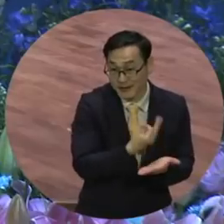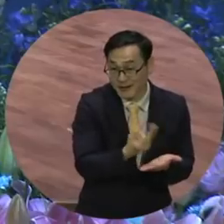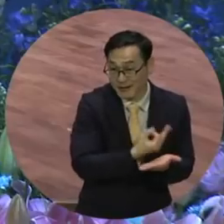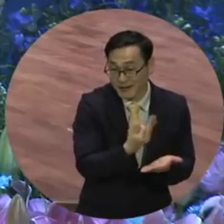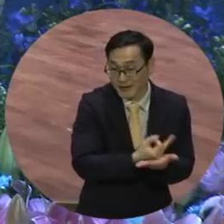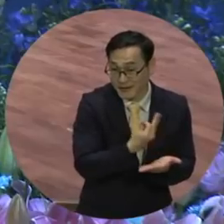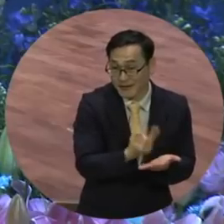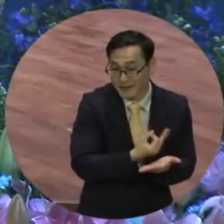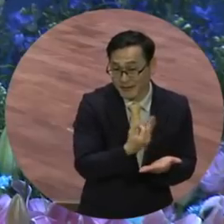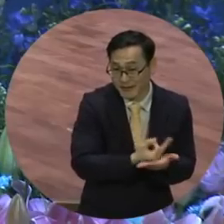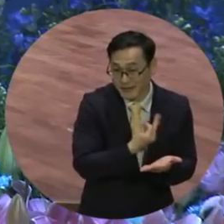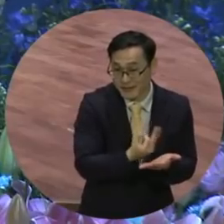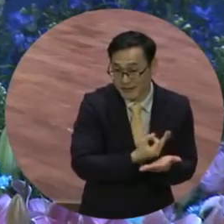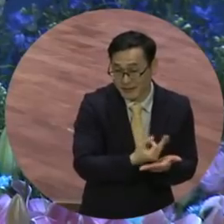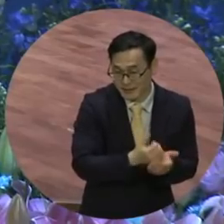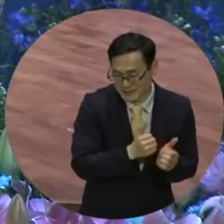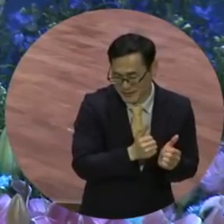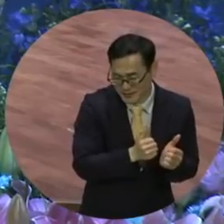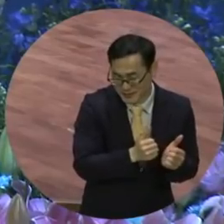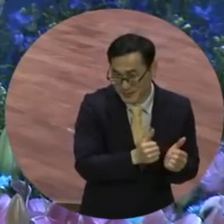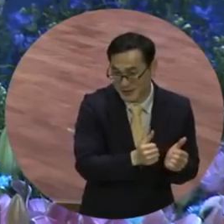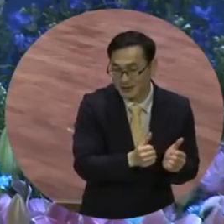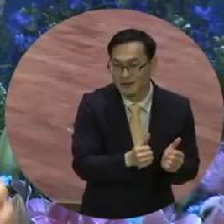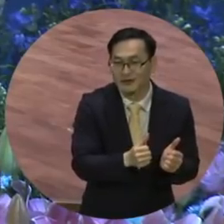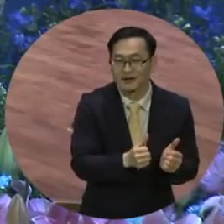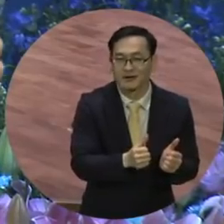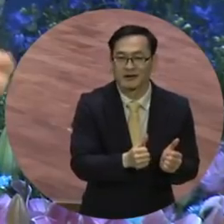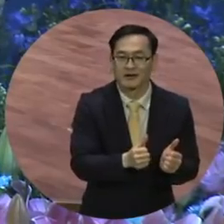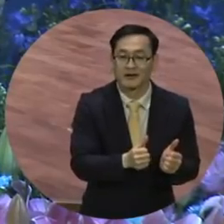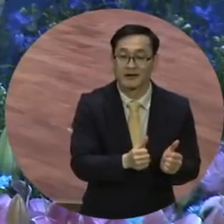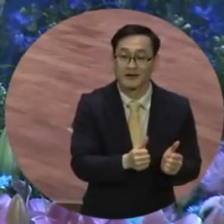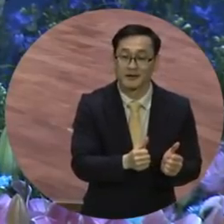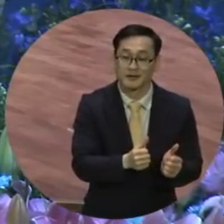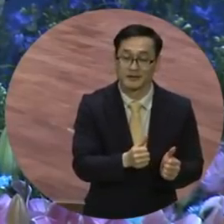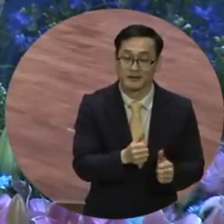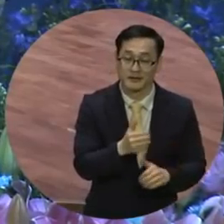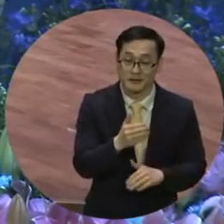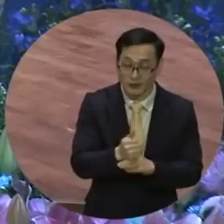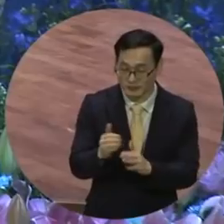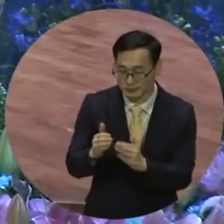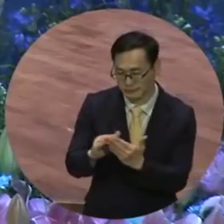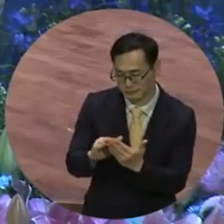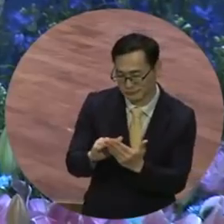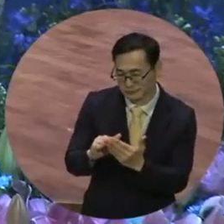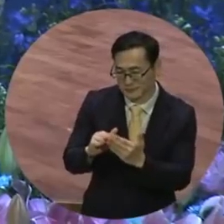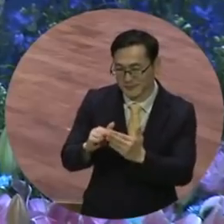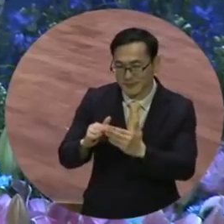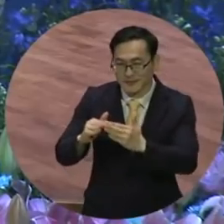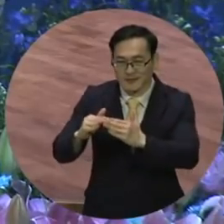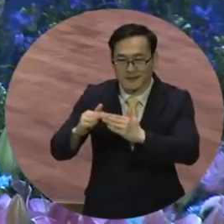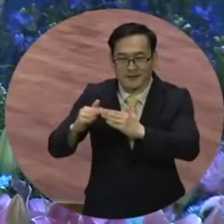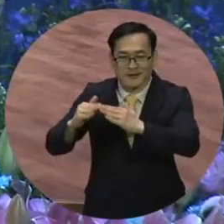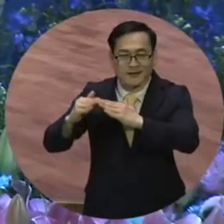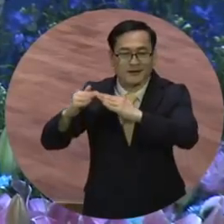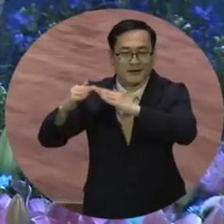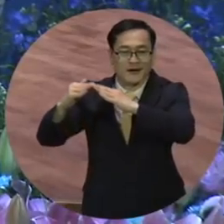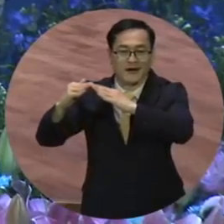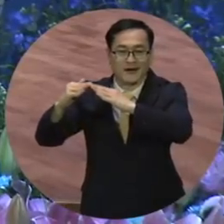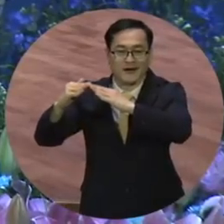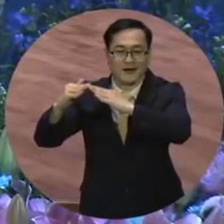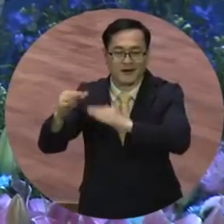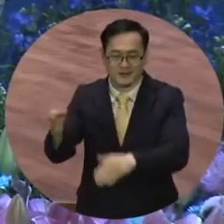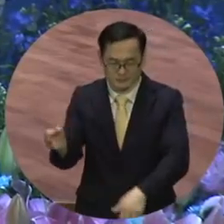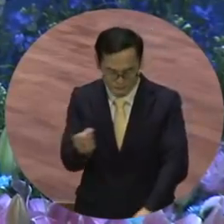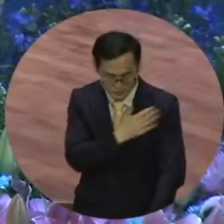그런데 이 사람들이 시간이 흘러서 열심히 일을 해가지고 돈을 많이 벌었어요.